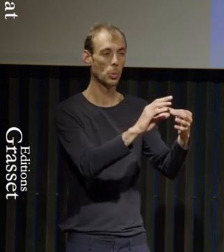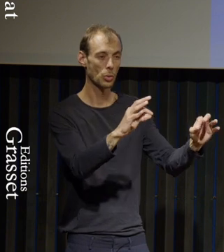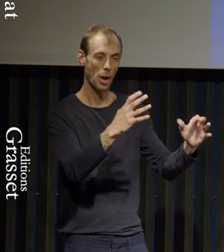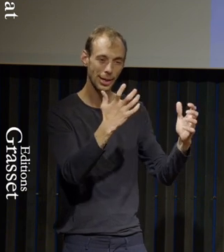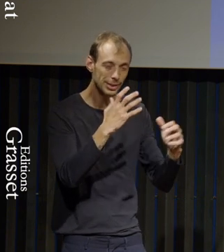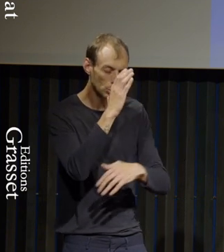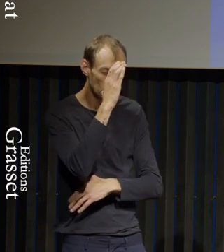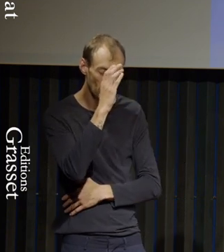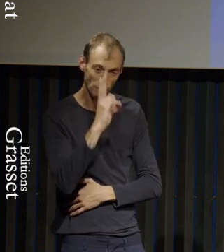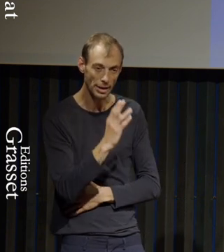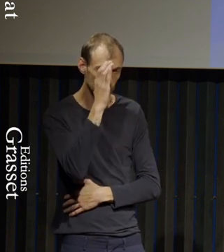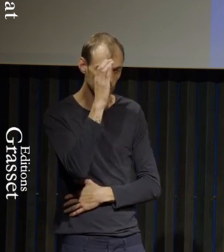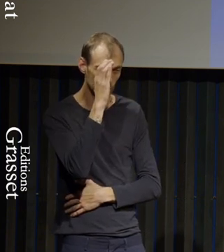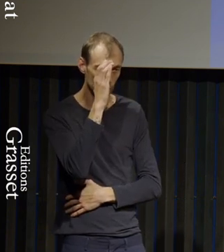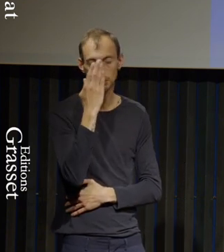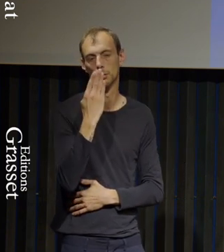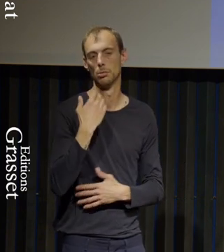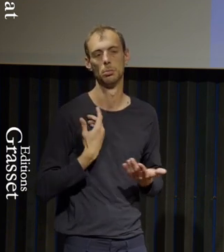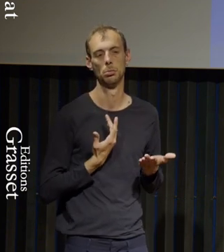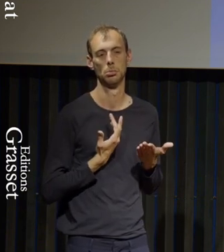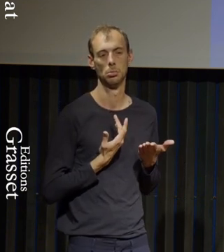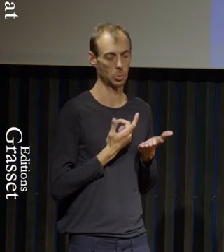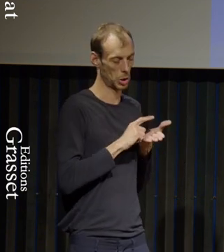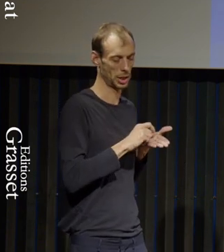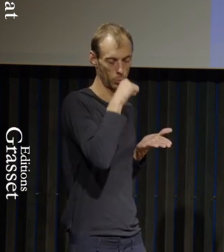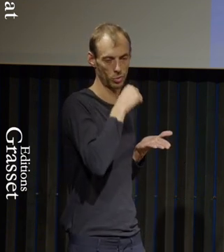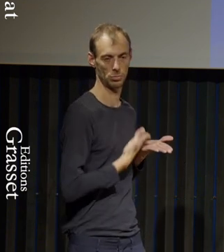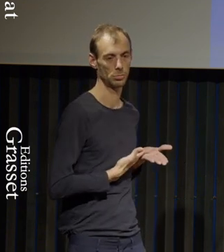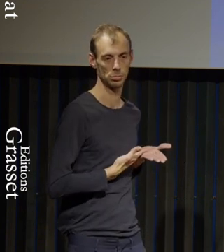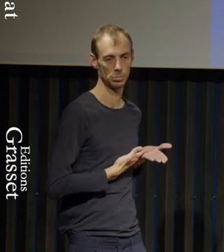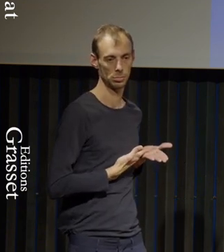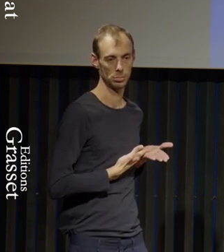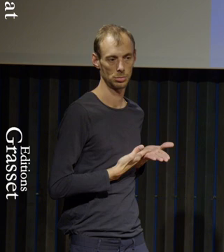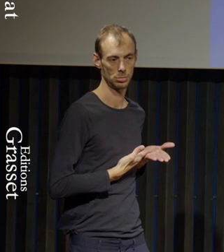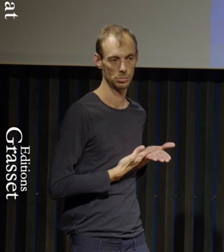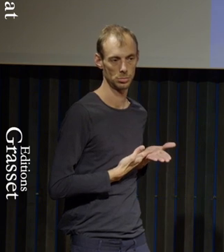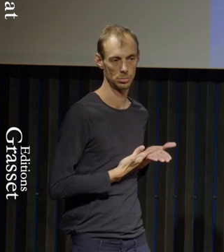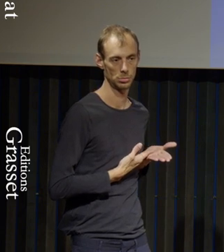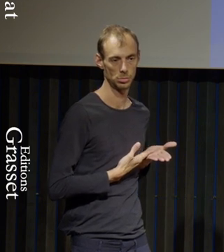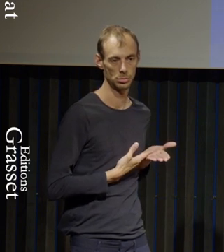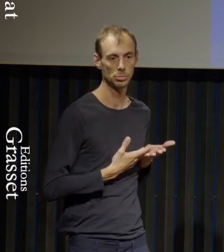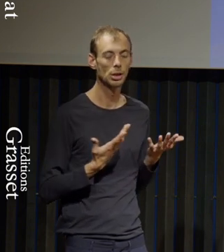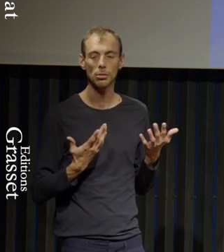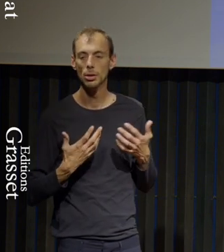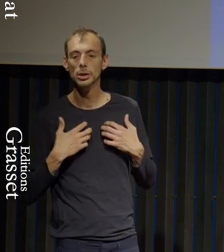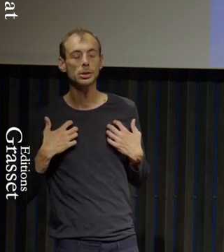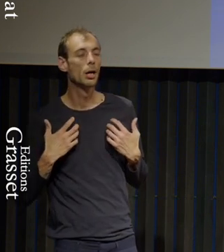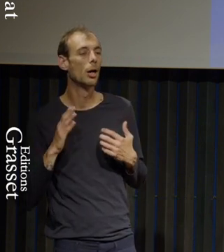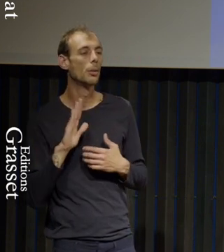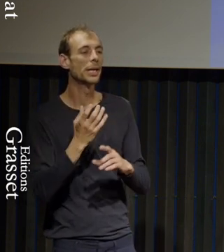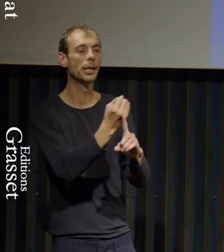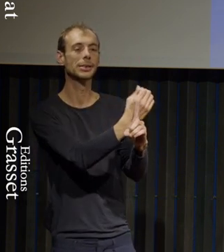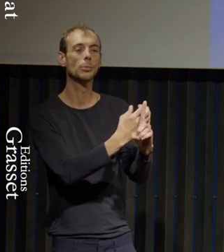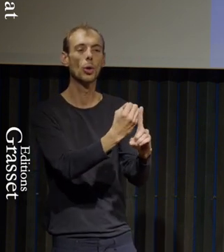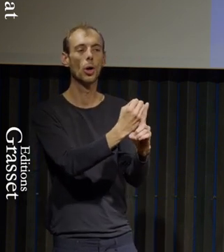que la façon dont un patient s'exprime, ça n'est pas par la description des symptômes tels qu'ils sont